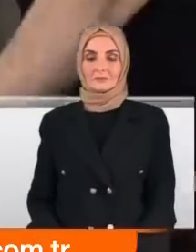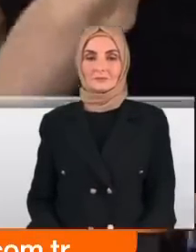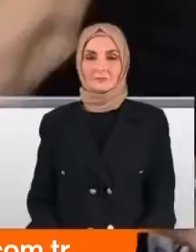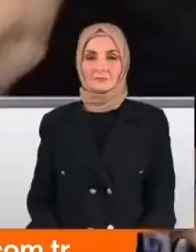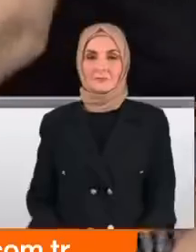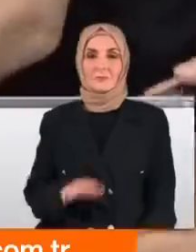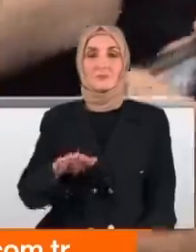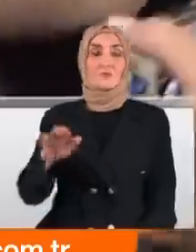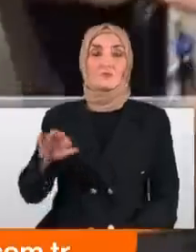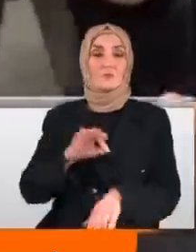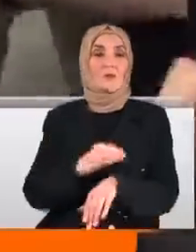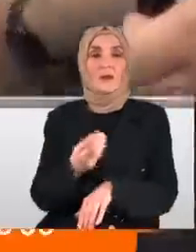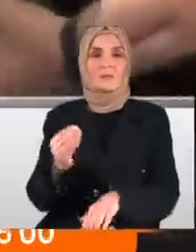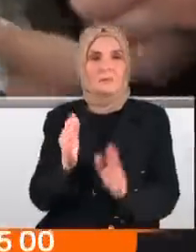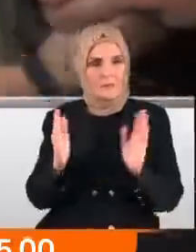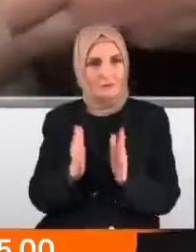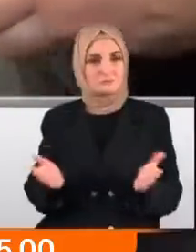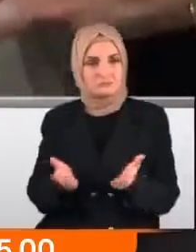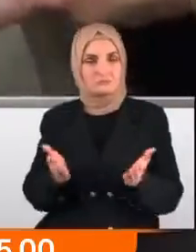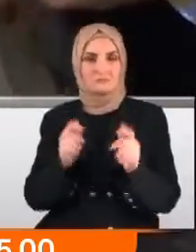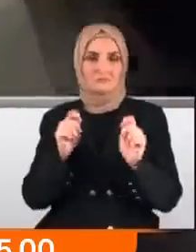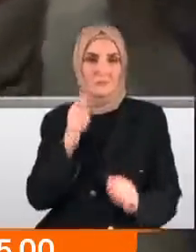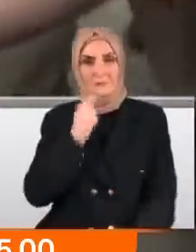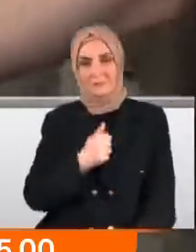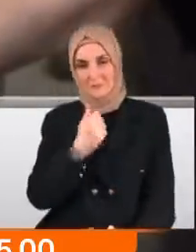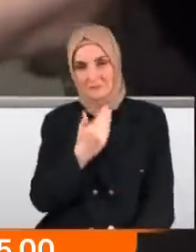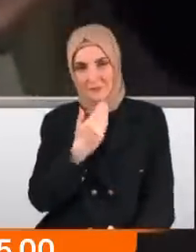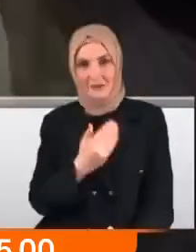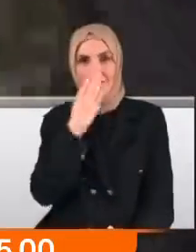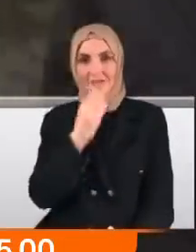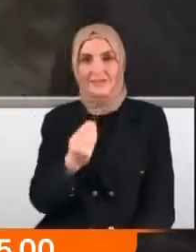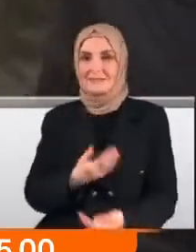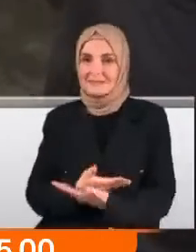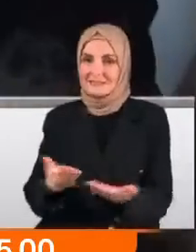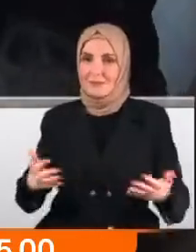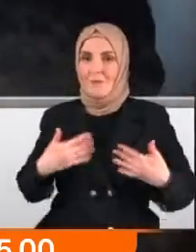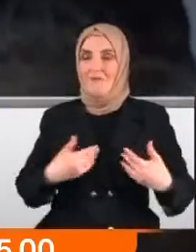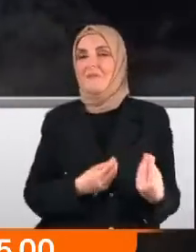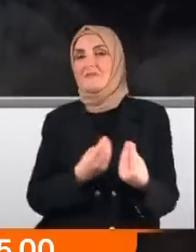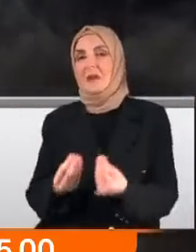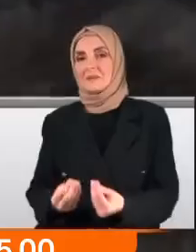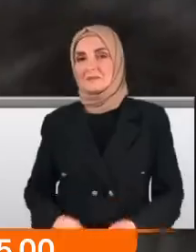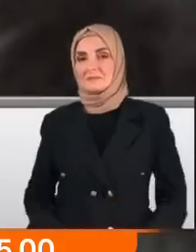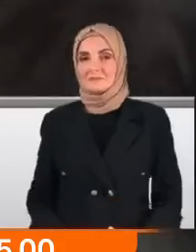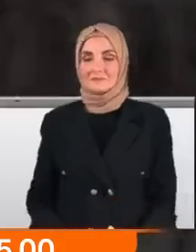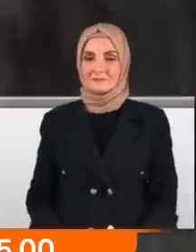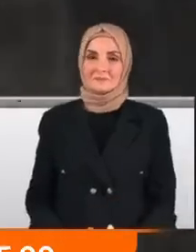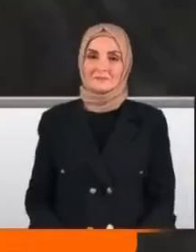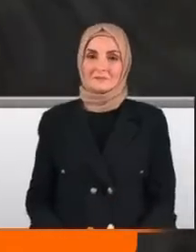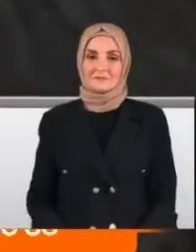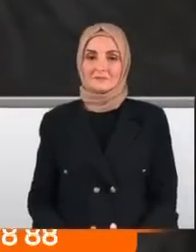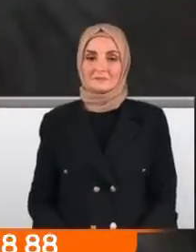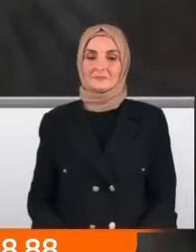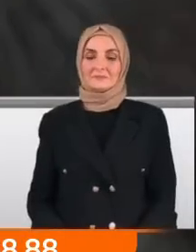Çocuk hastalarla yakından ilgilenen Bakan Koca hediyelerle moral vermeyi ihmal etmedi. Geçmiş